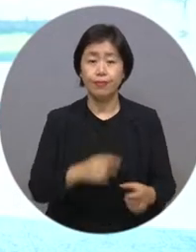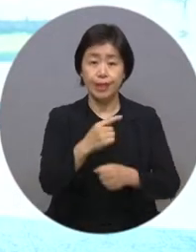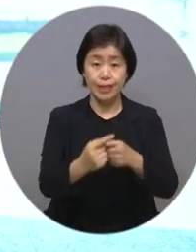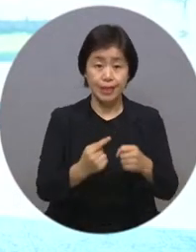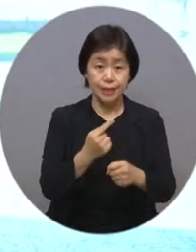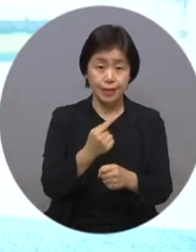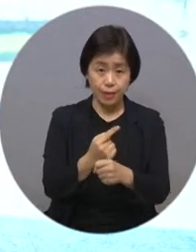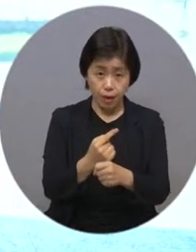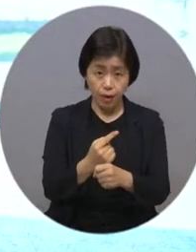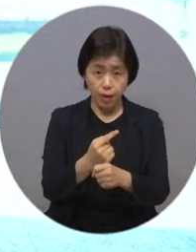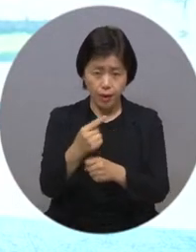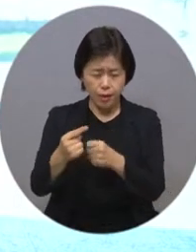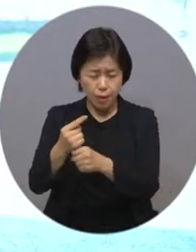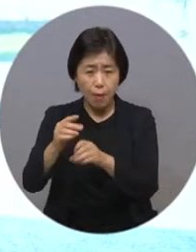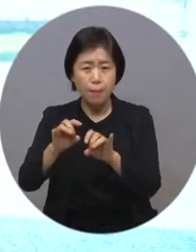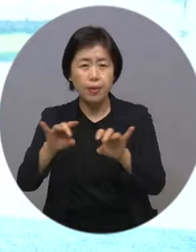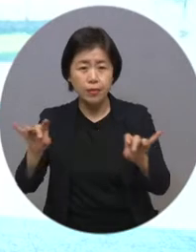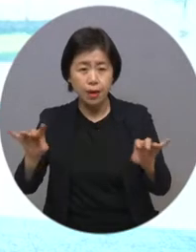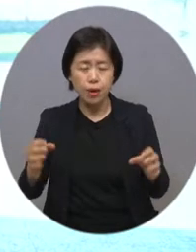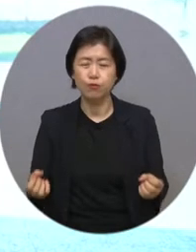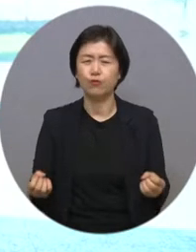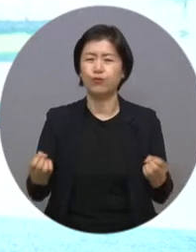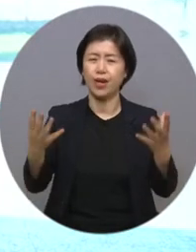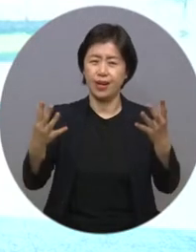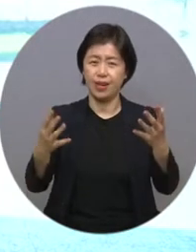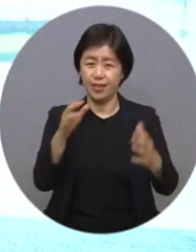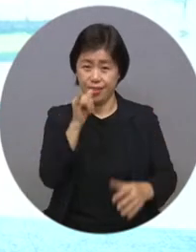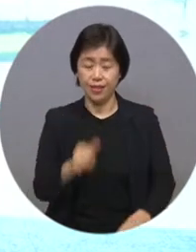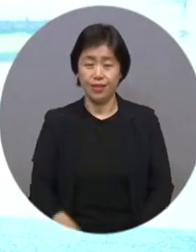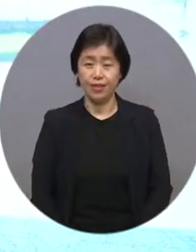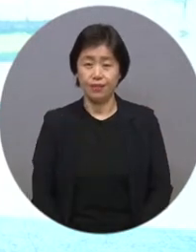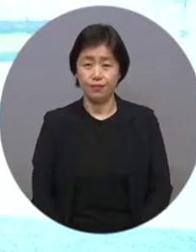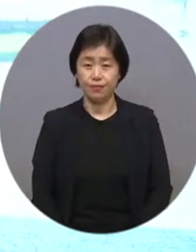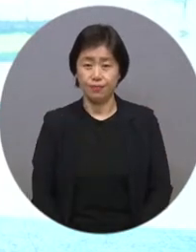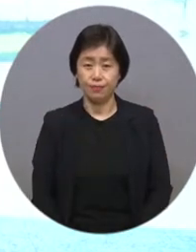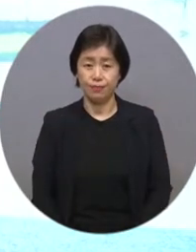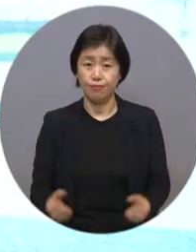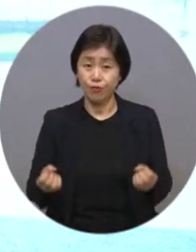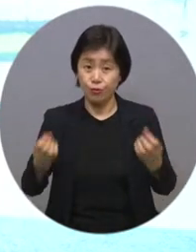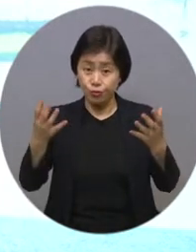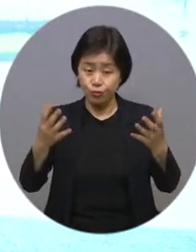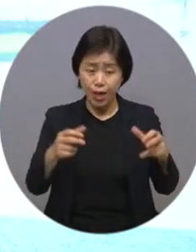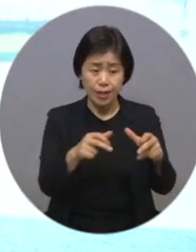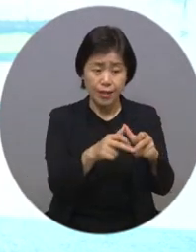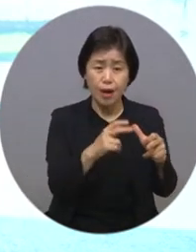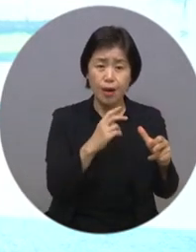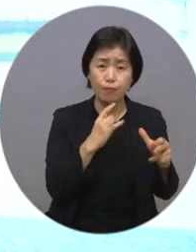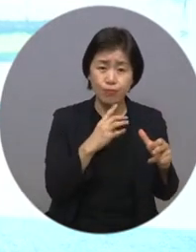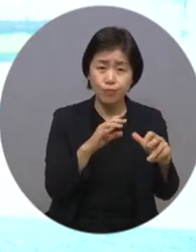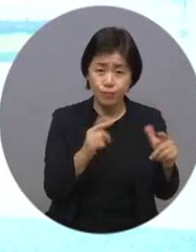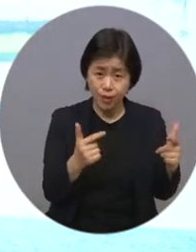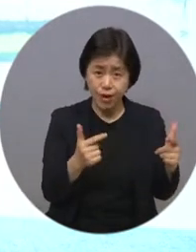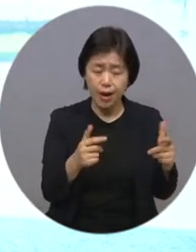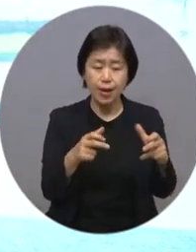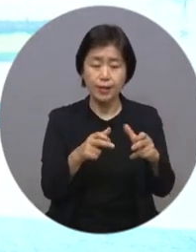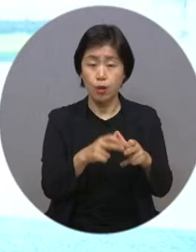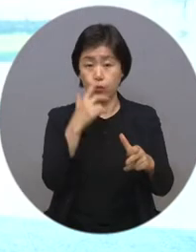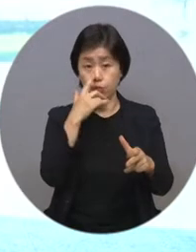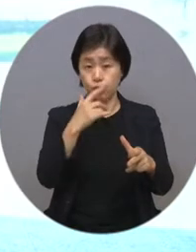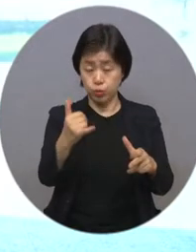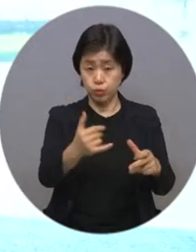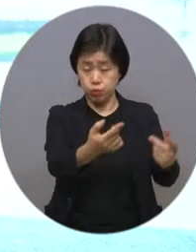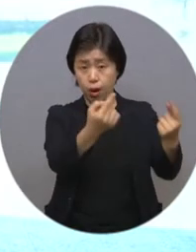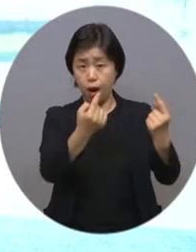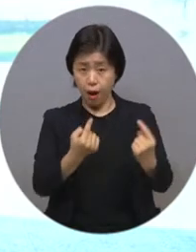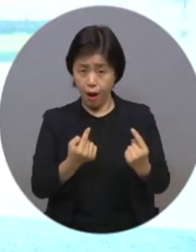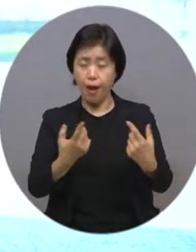사원들을 위해서 축제를 준비를 했었습니다. 그래서 그 축제에는 저희 장애 사원뿐만 아니라 장애 사원의 부모님들도 같이 참석해서